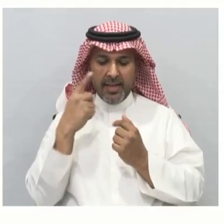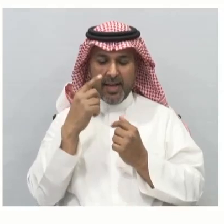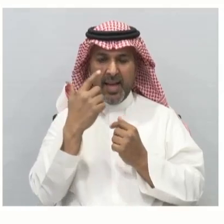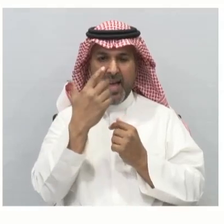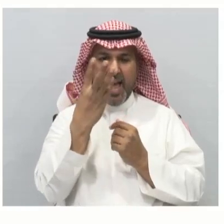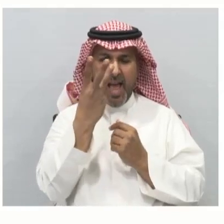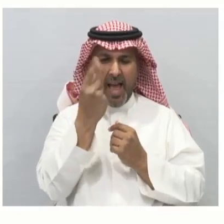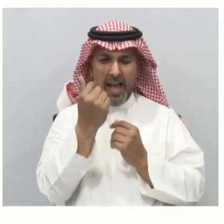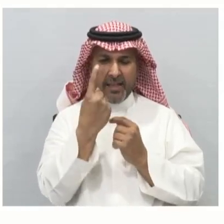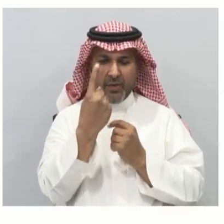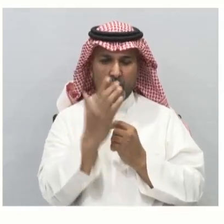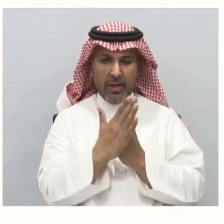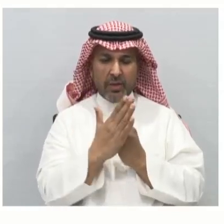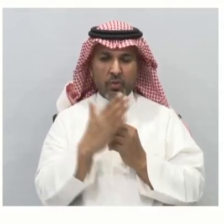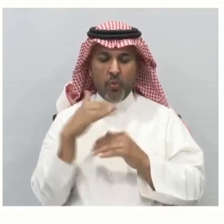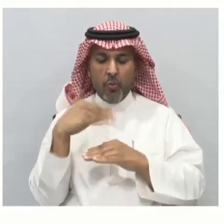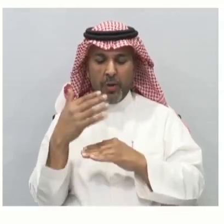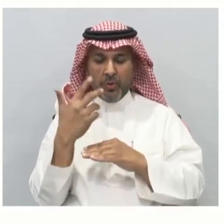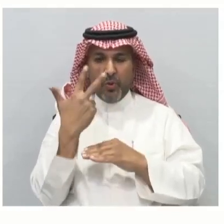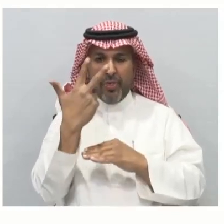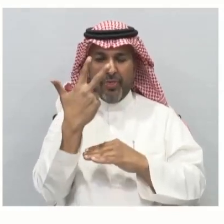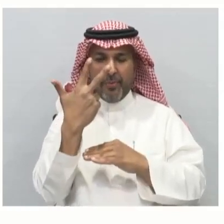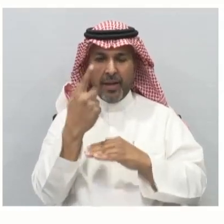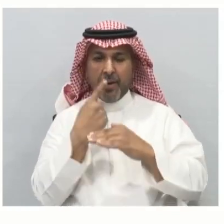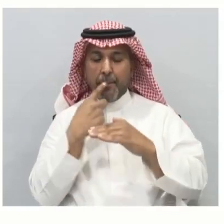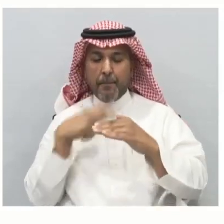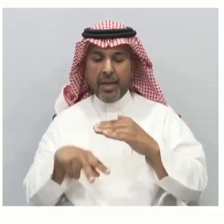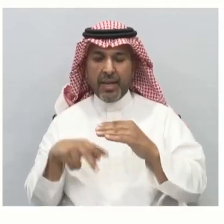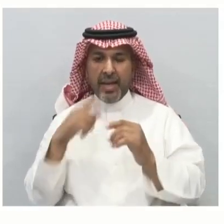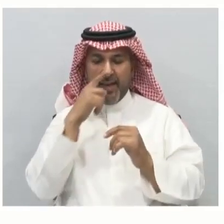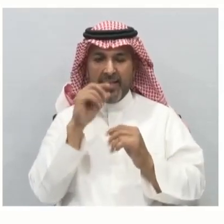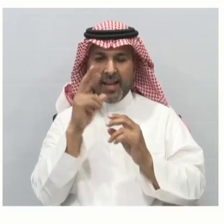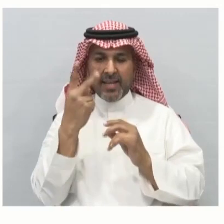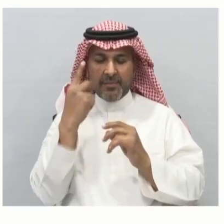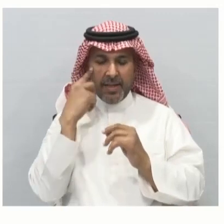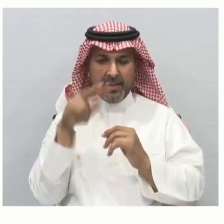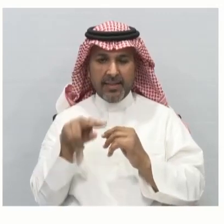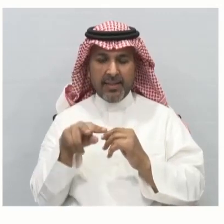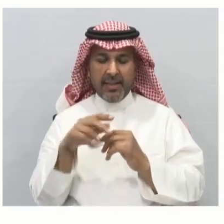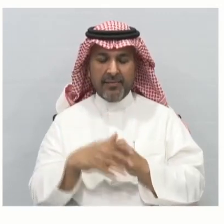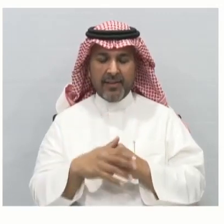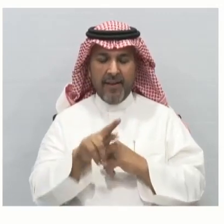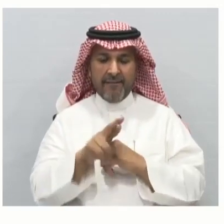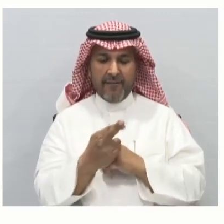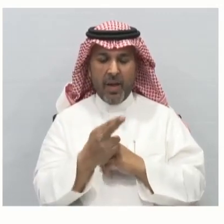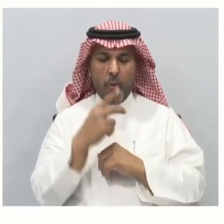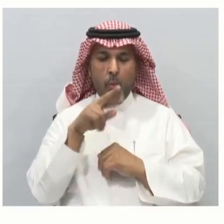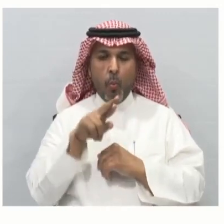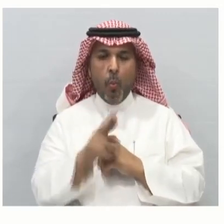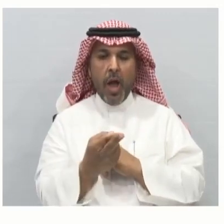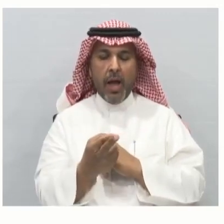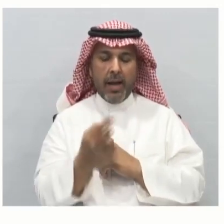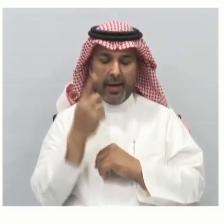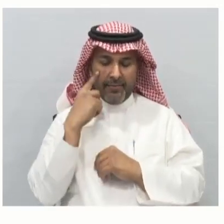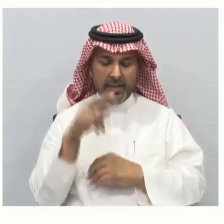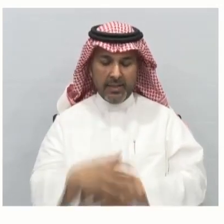ويتكون من اجزاء ثلاثه وات وكان عندي هنا يفصل ما بين